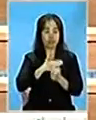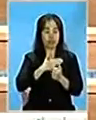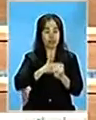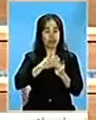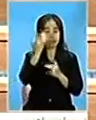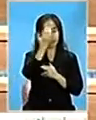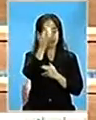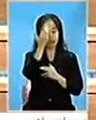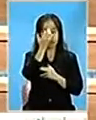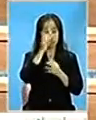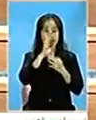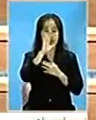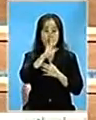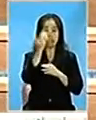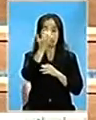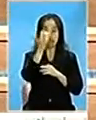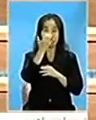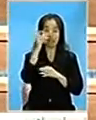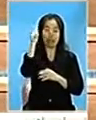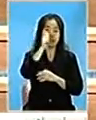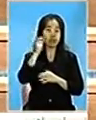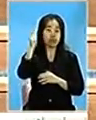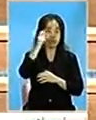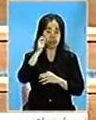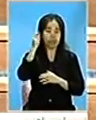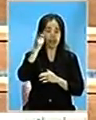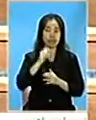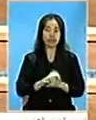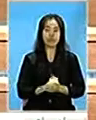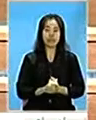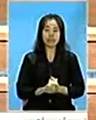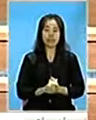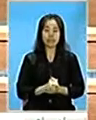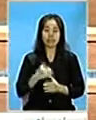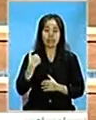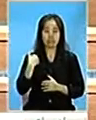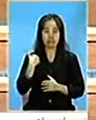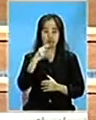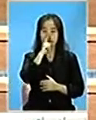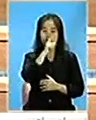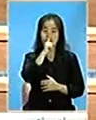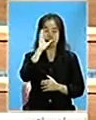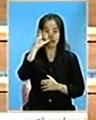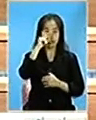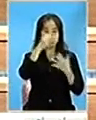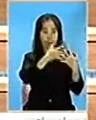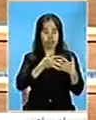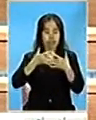การของสถานีโทรทัศน์เอเชียอัปเดตมีการโจมตีประเทศสหรัฐอเมริก